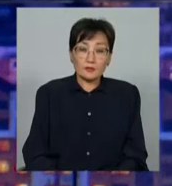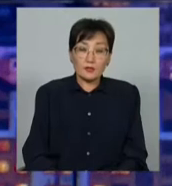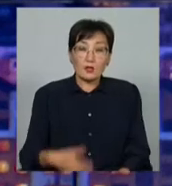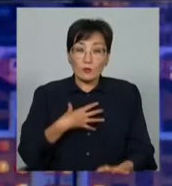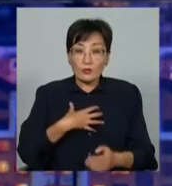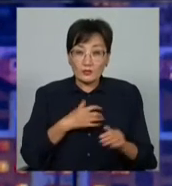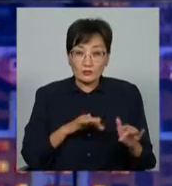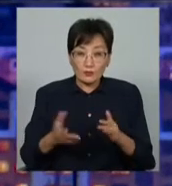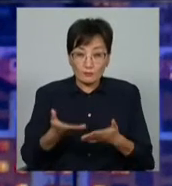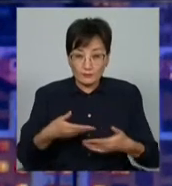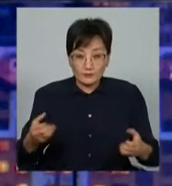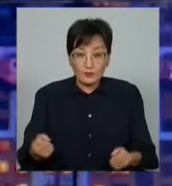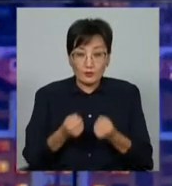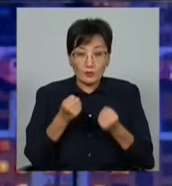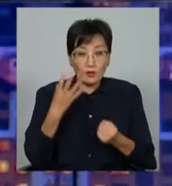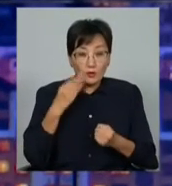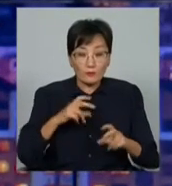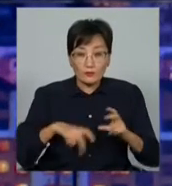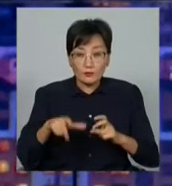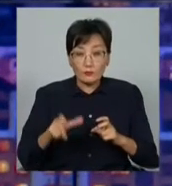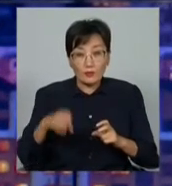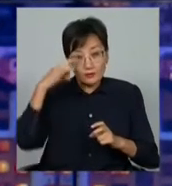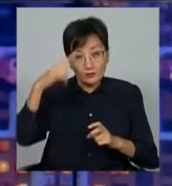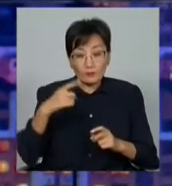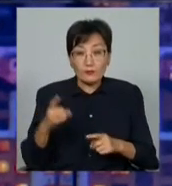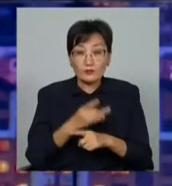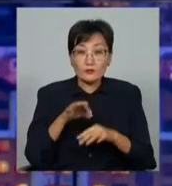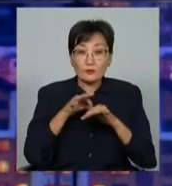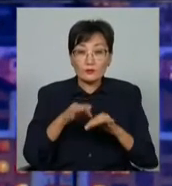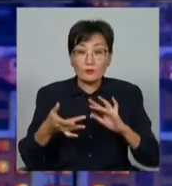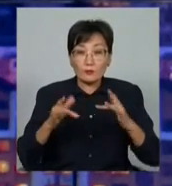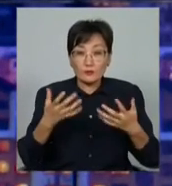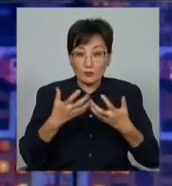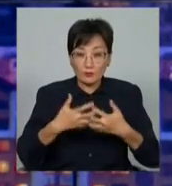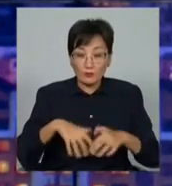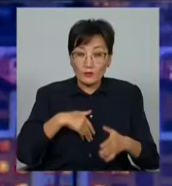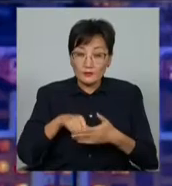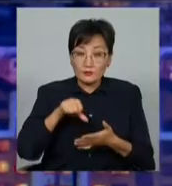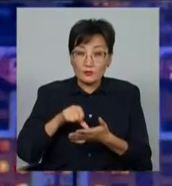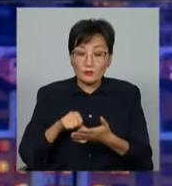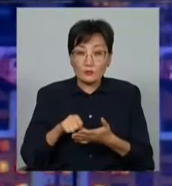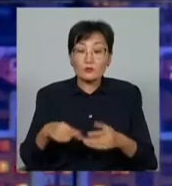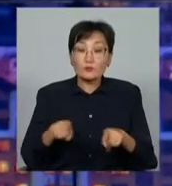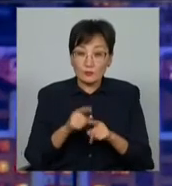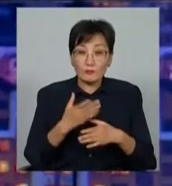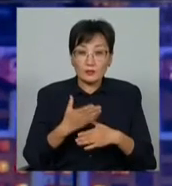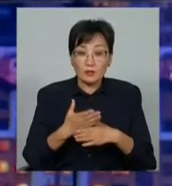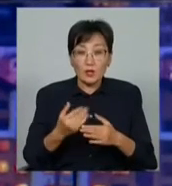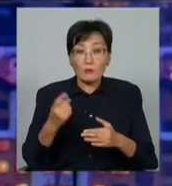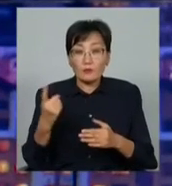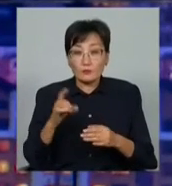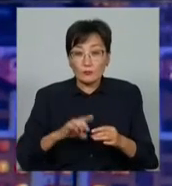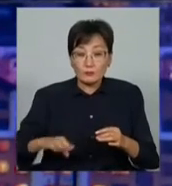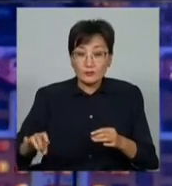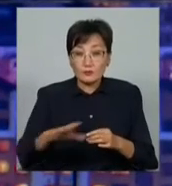Маңызды шараны бізде қолдаймыз. Алматылық студенттер елімізде тұңғыш өтіп жатқан онлайн санаққа белсене қатысып, өз үлестерін қосуда. Бір ғана